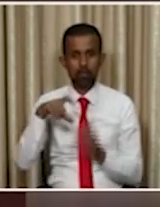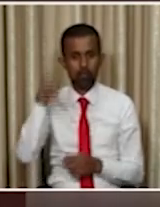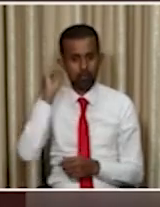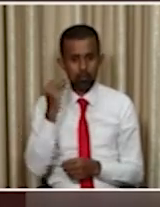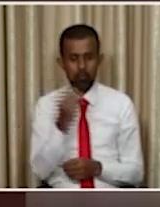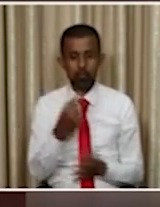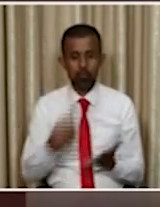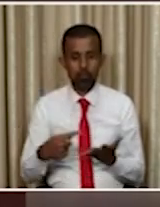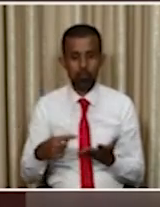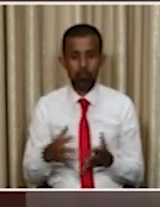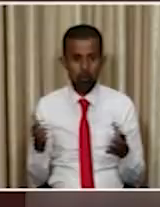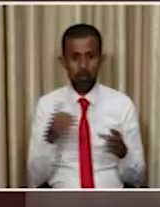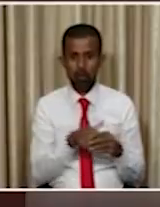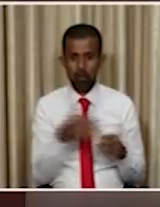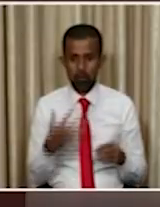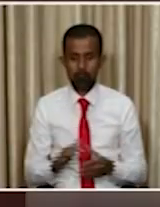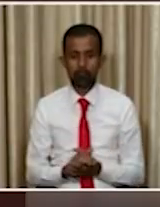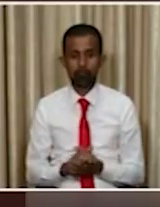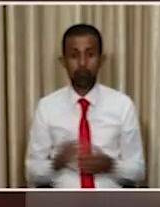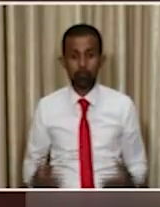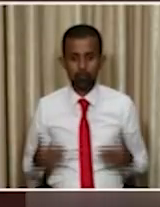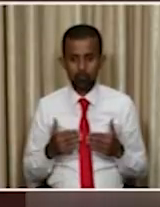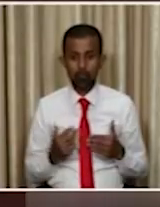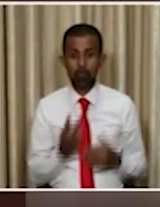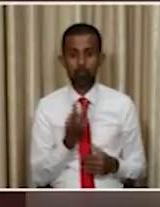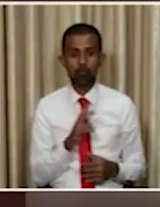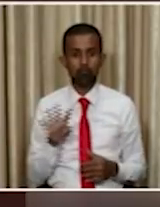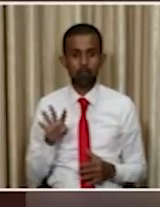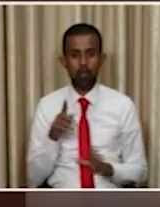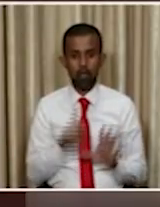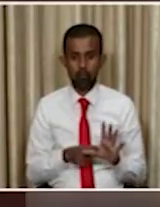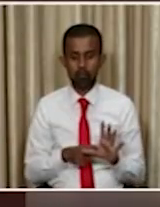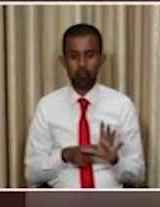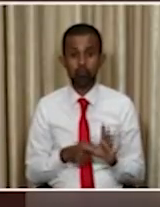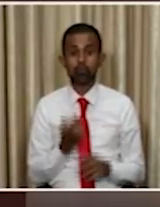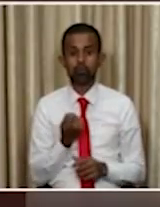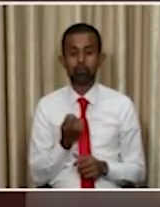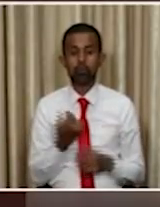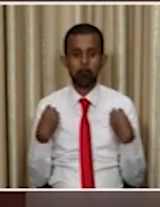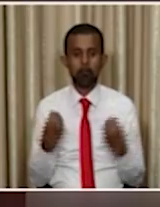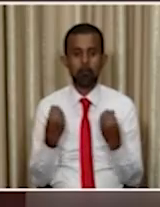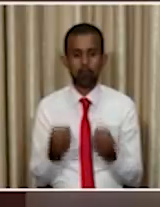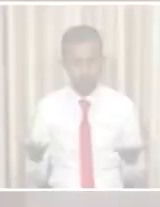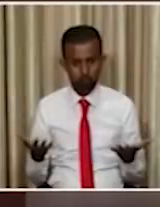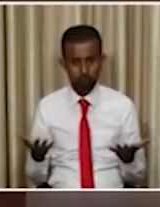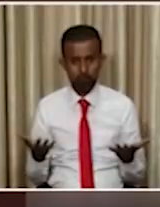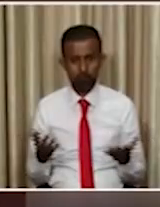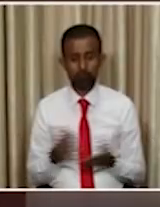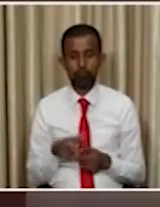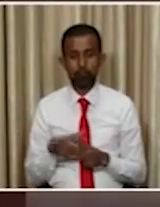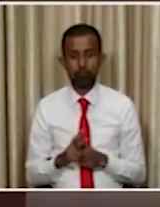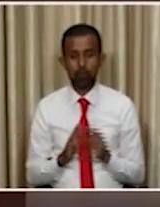ඇතුළු කරුණු කාරණා රැසක් කරා ක්‍රියාත්මක වෙනවා. වර්තමාන 2024 වසරේදී විශේෂයෙන්ම මූල්‍යණයේ වෙනුවෙන් පහසුකම් රැසක් සපයලා තිබෙනවා. ඒ හරහා